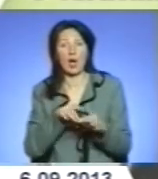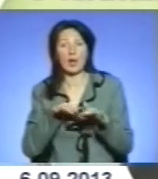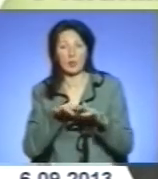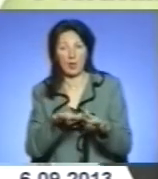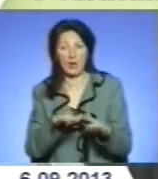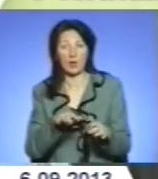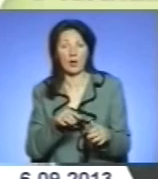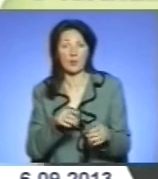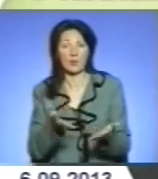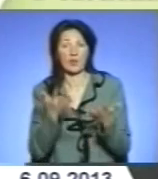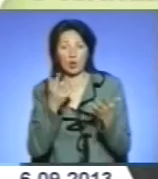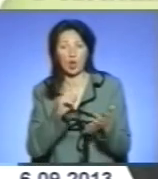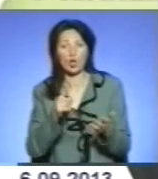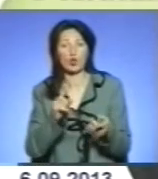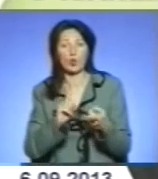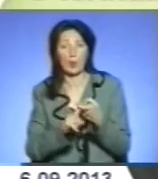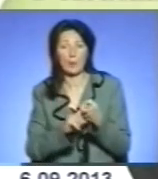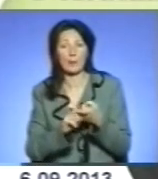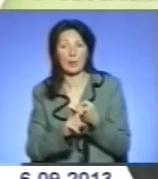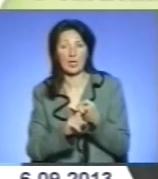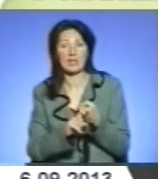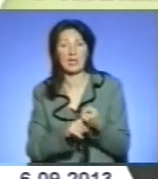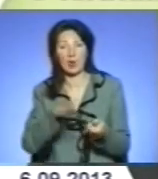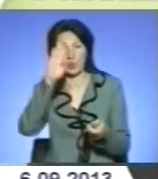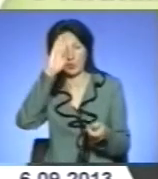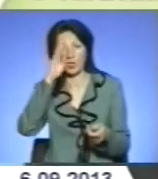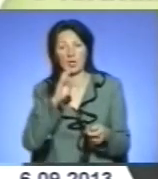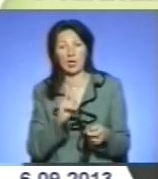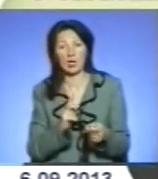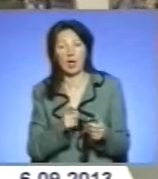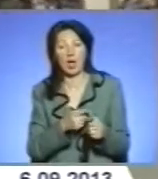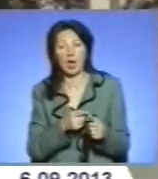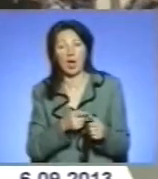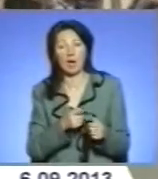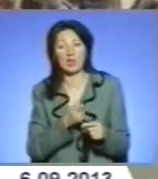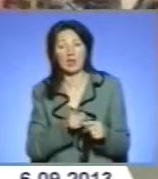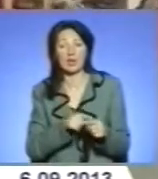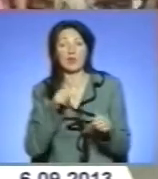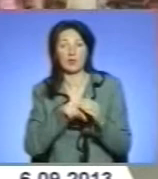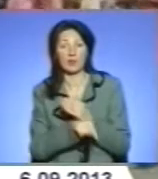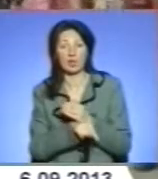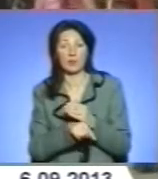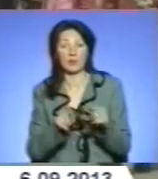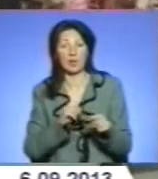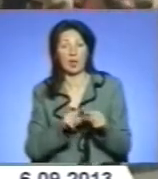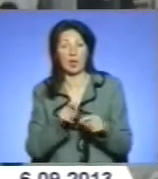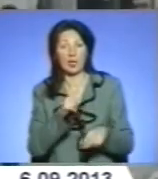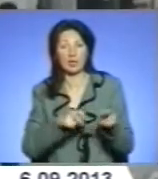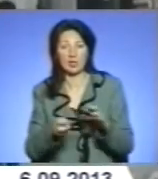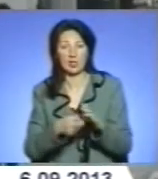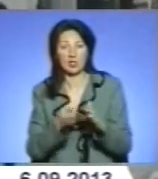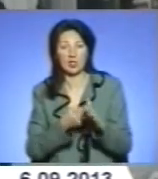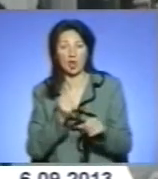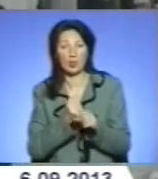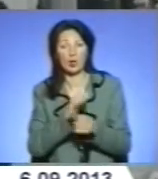даного злочину причетний громадянин К, який з місця злочину скрився. Оперативна робота тривала майже рік. На